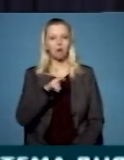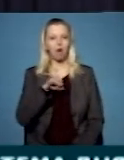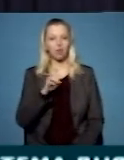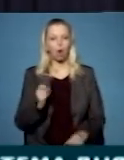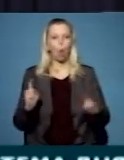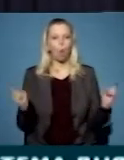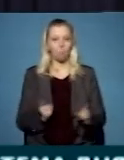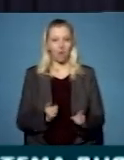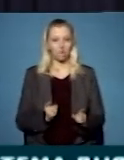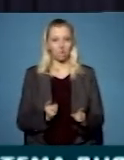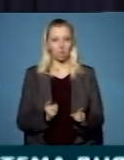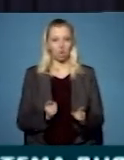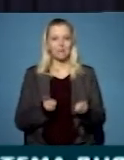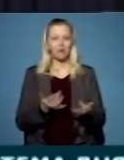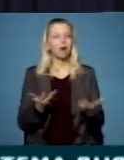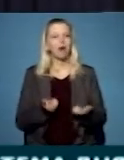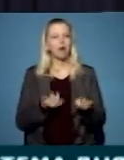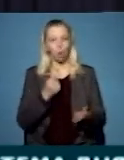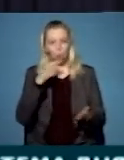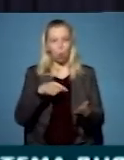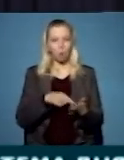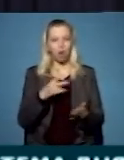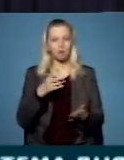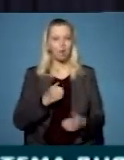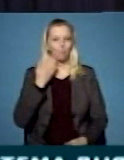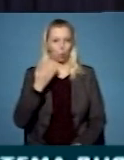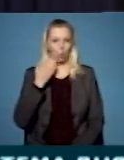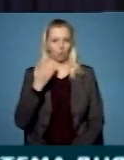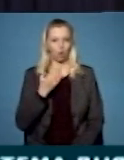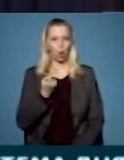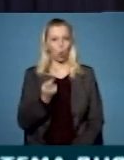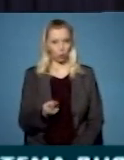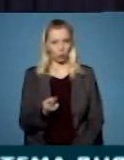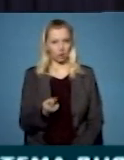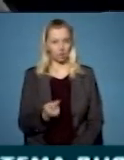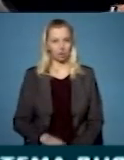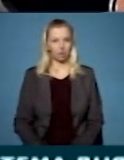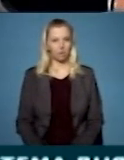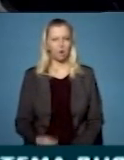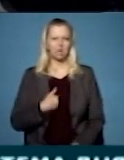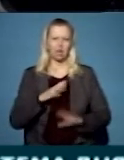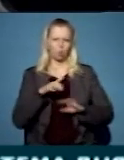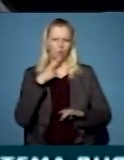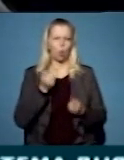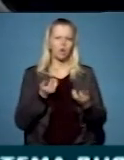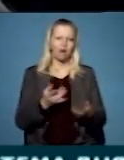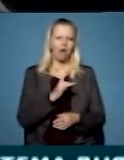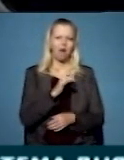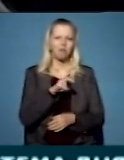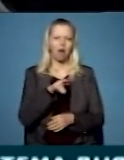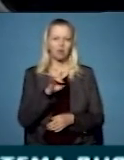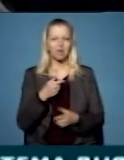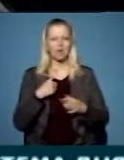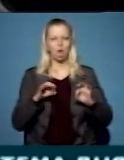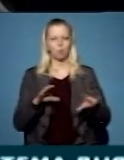обмежена кількість. Яка ж кількість потрапила на Буковин? Один лише? Отже, я не буду казати про кількість радарів, я